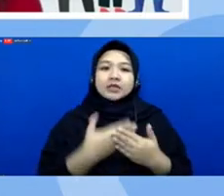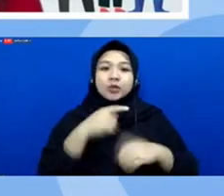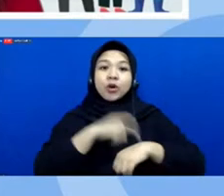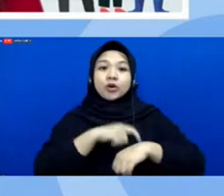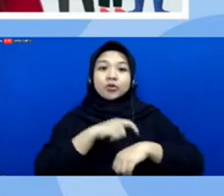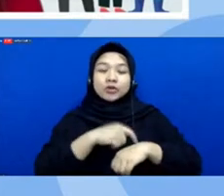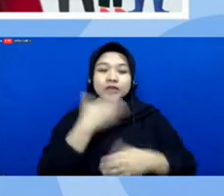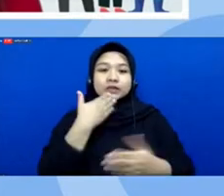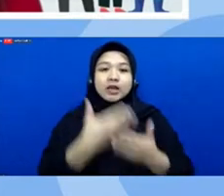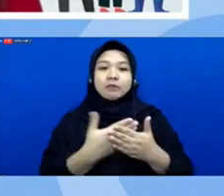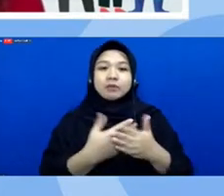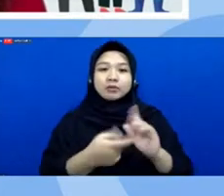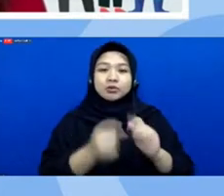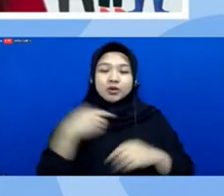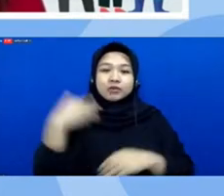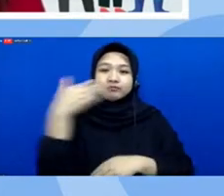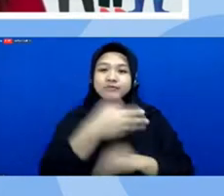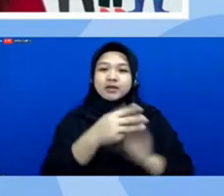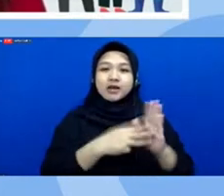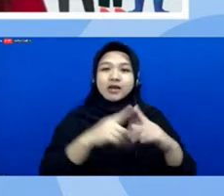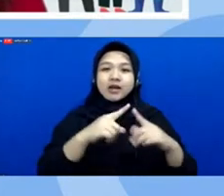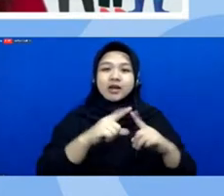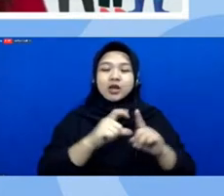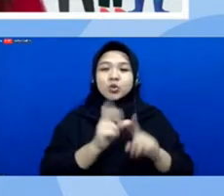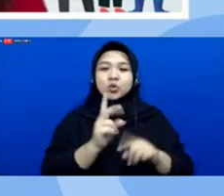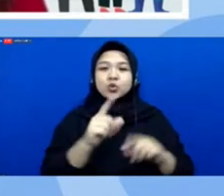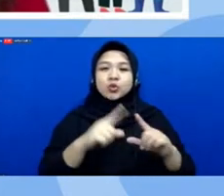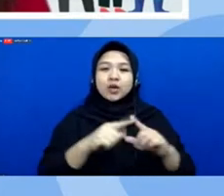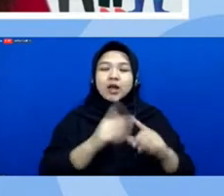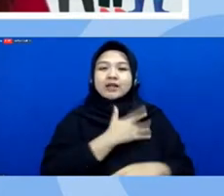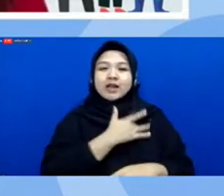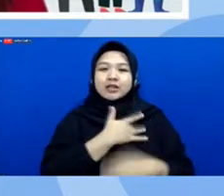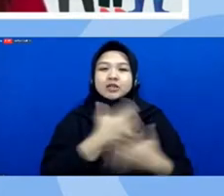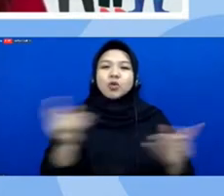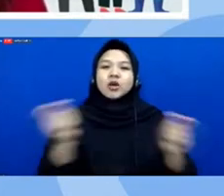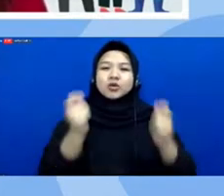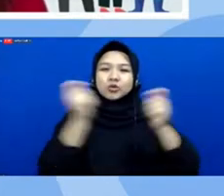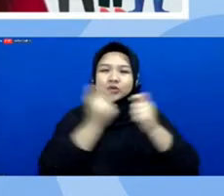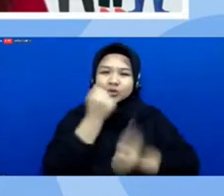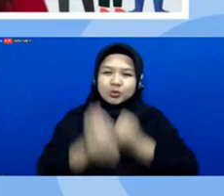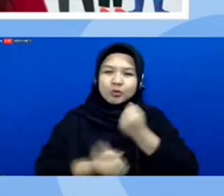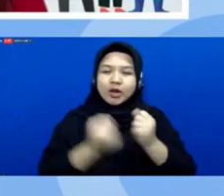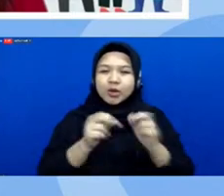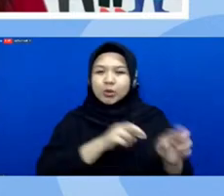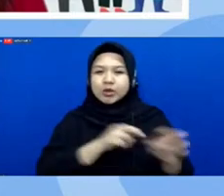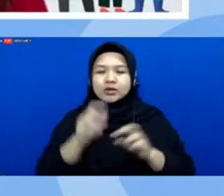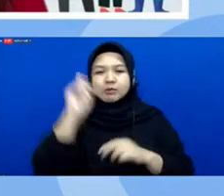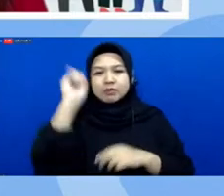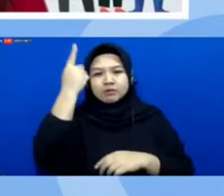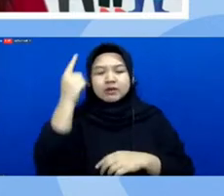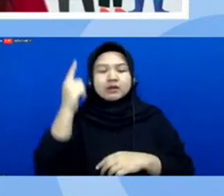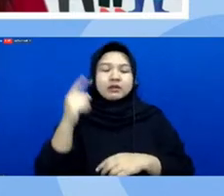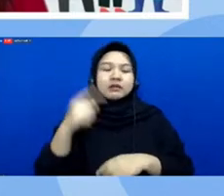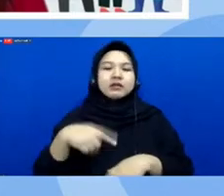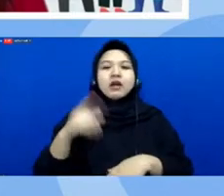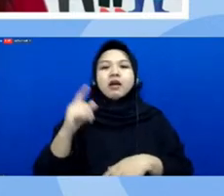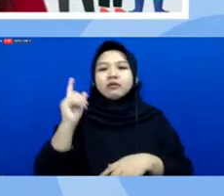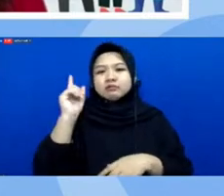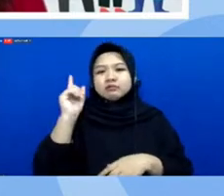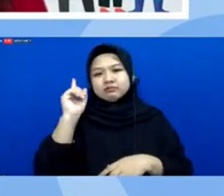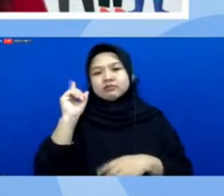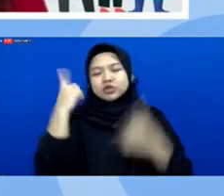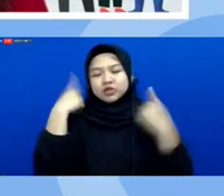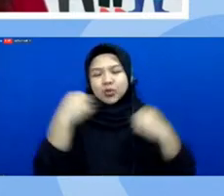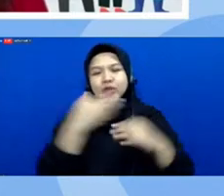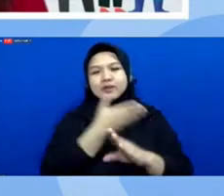selamat bertugas menuju Madura. Hati-hati, Pak. Semoga sukses selalu segala rencana dan juga upaya Pemprov Jatim khususnya ya untuk menangani pandemi COVID-19 ini.